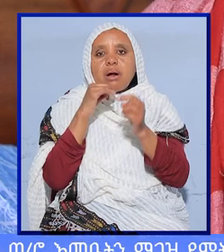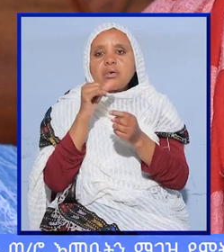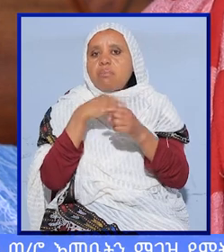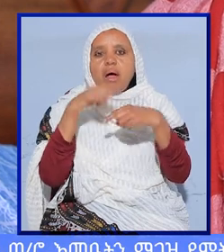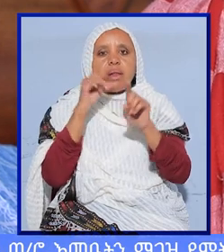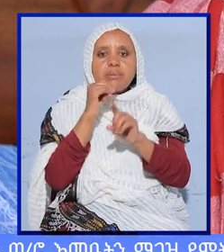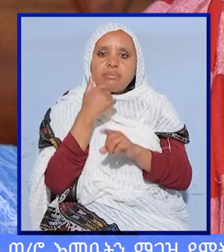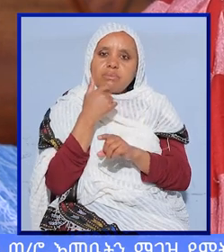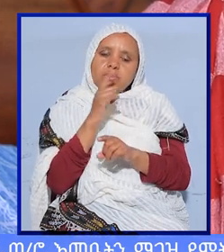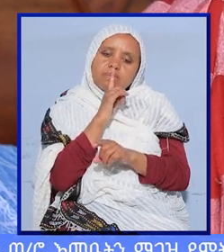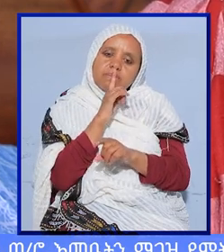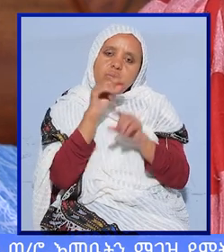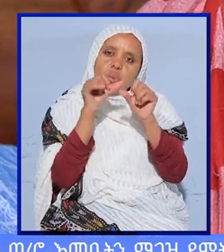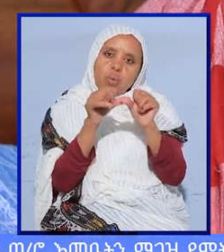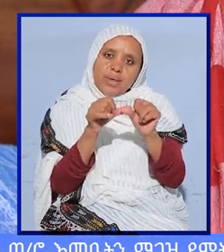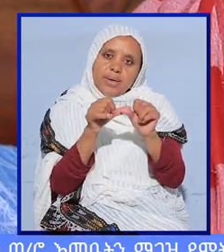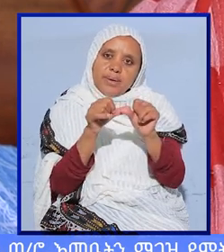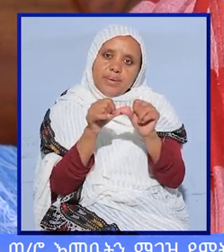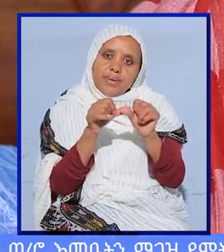አልፈልግም በሚለው ዝም ብሎ ቆይ።